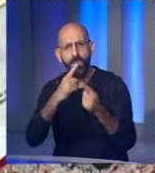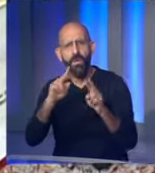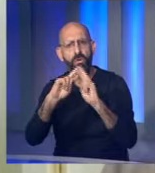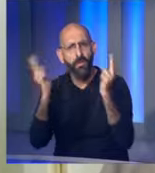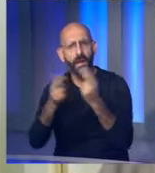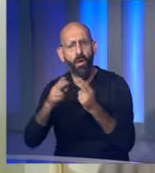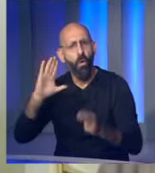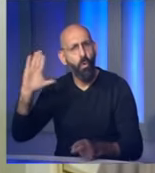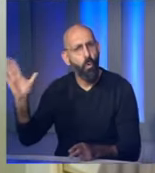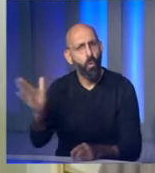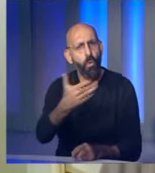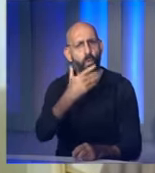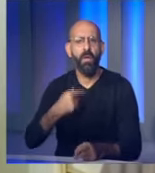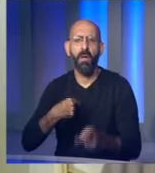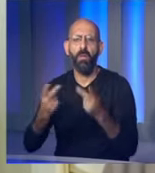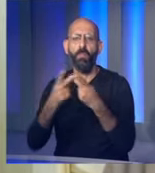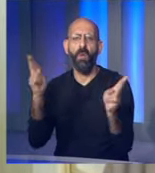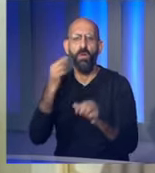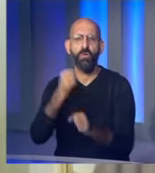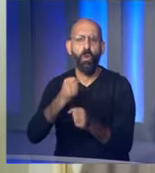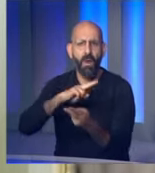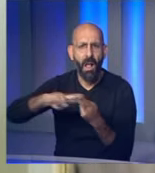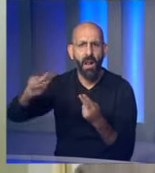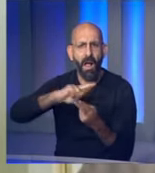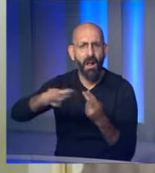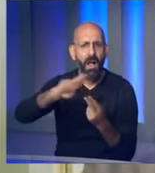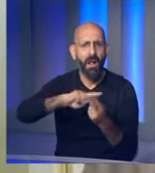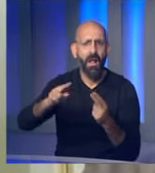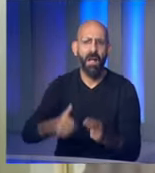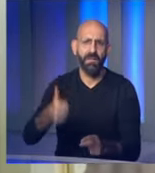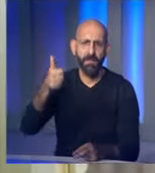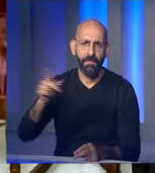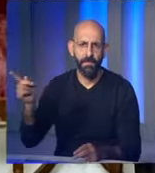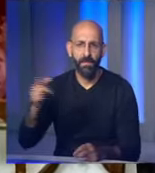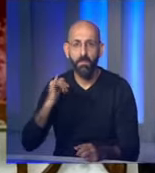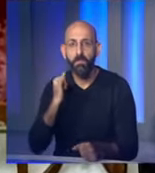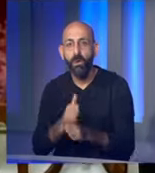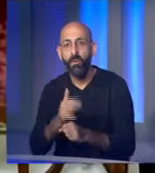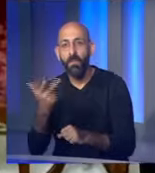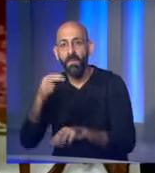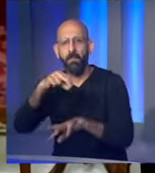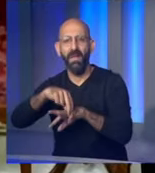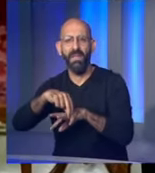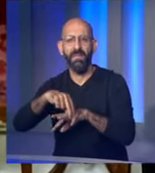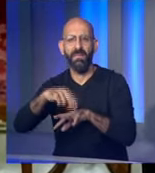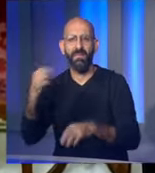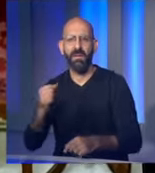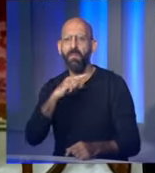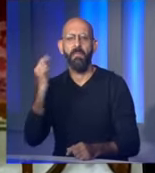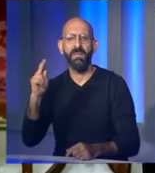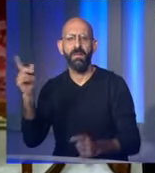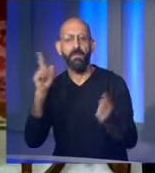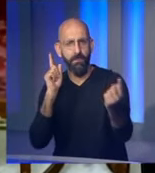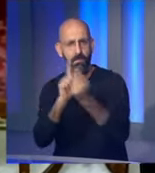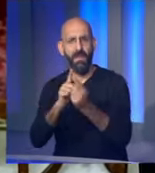الاجتماع الاخير لها مؤكدا مواصلتها العمل لايجاد الحلول الملائمه التي تعمل عليها البطريرك الراعي التقى ايضا النائب نعمه